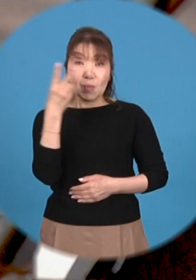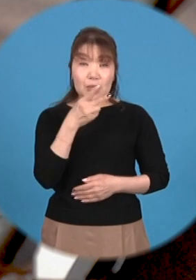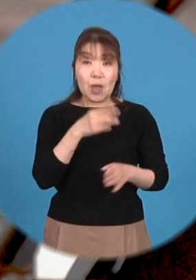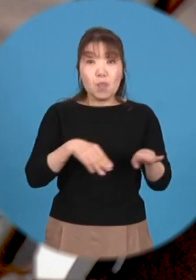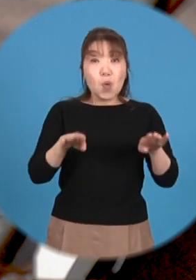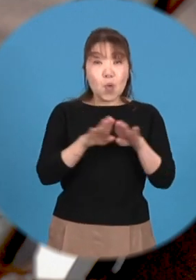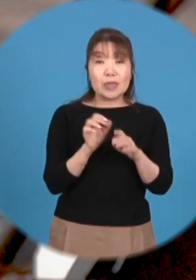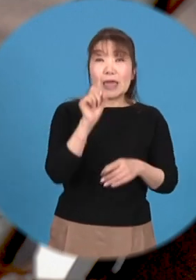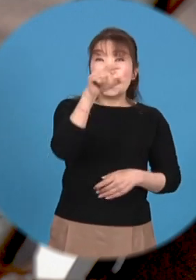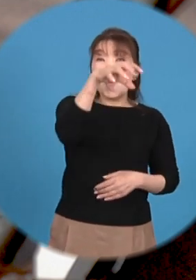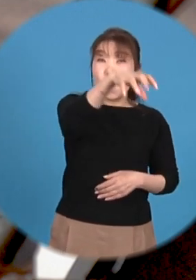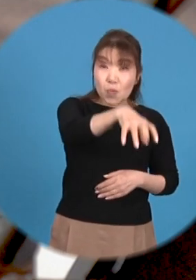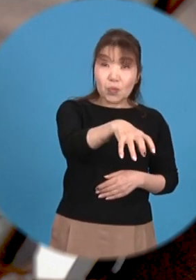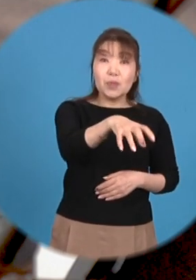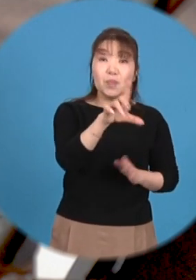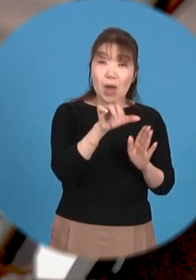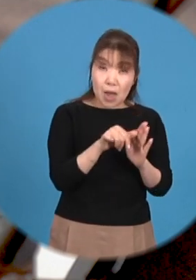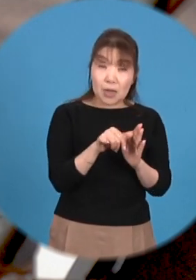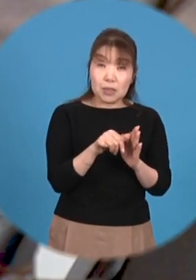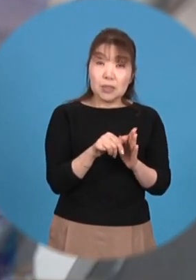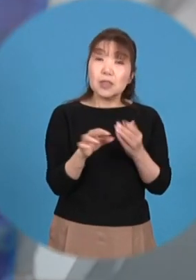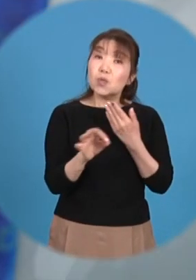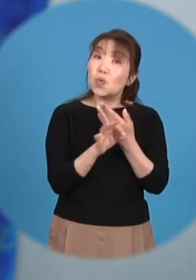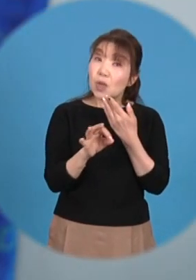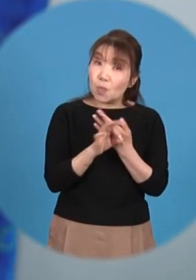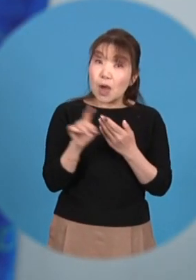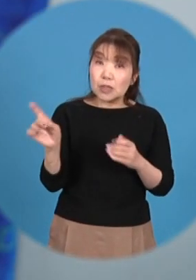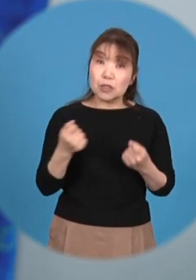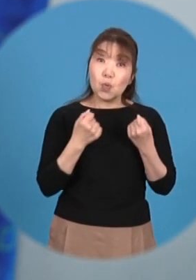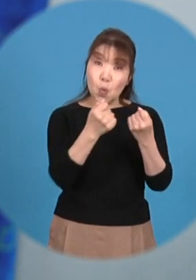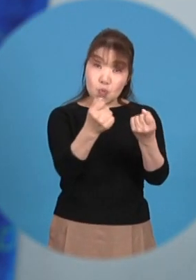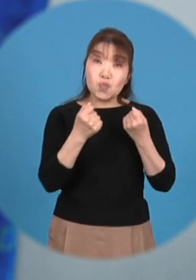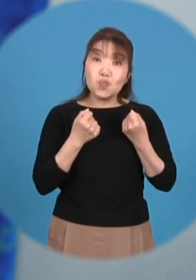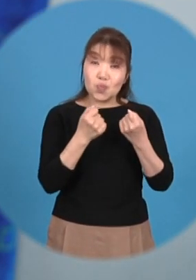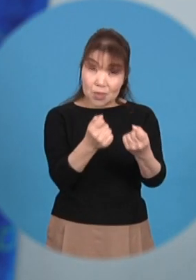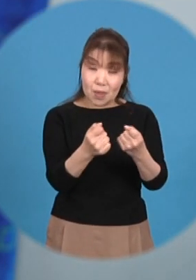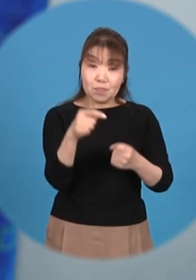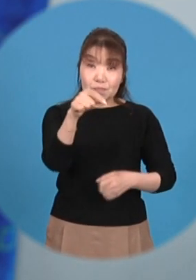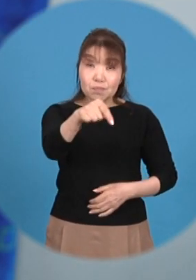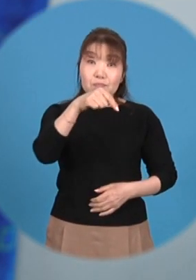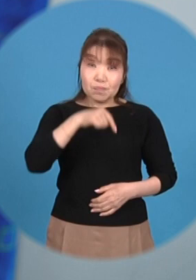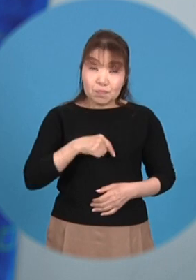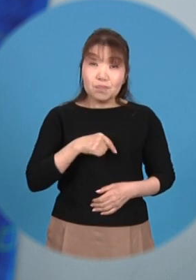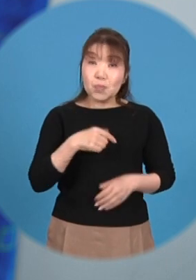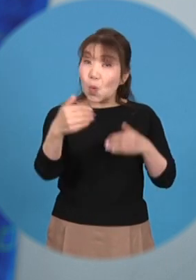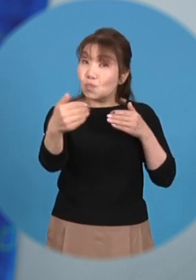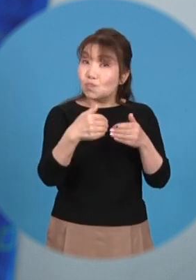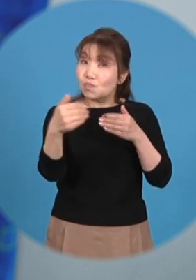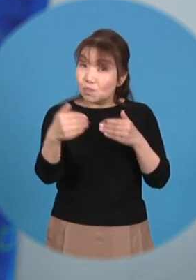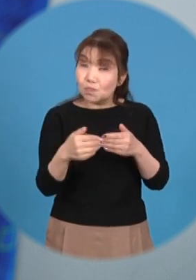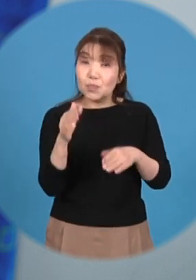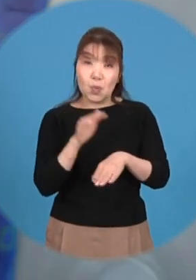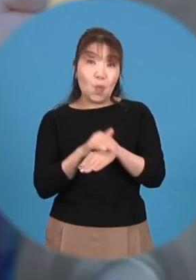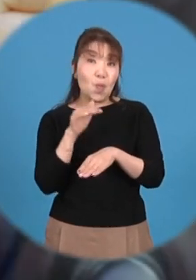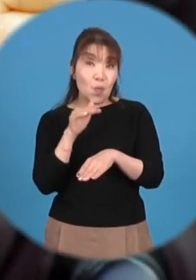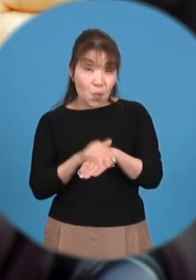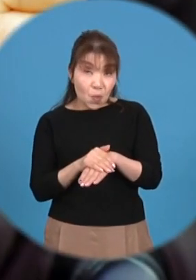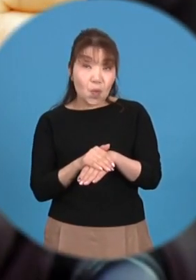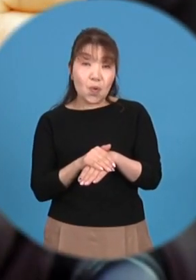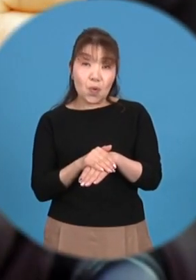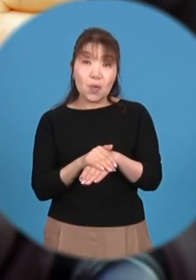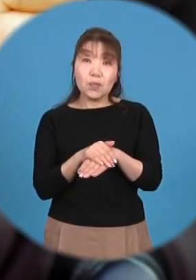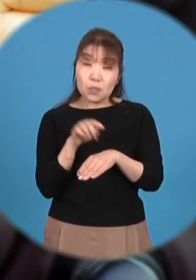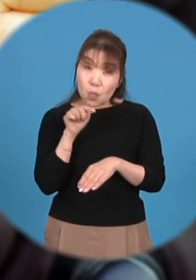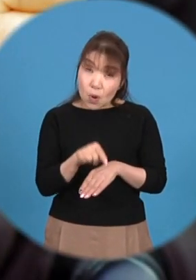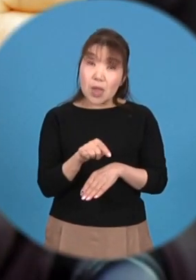遠いというケースの場合、例えば自動運転とか病院間をうまく動いていく、そのモビリティというか移動手